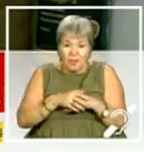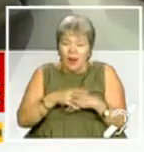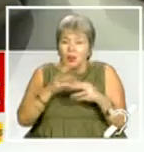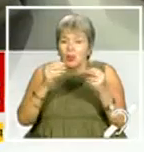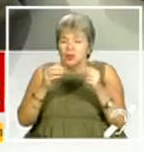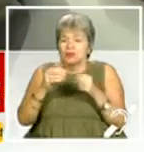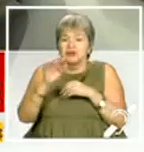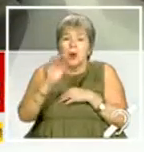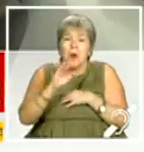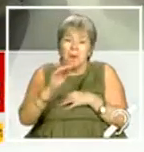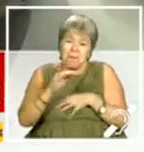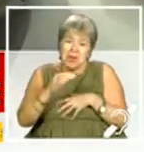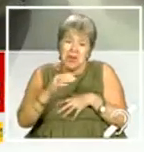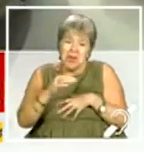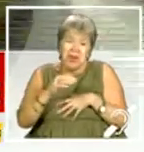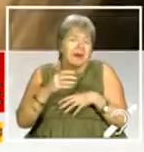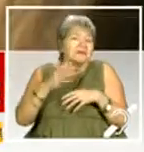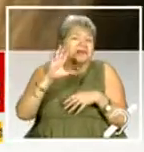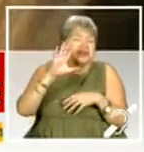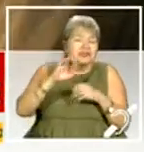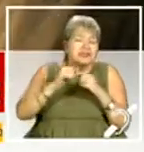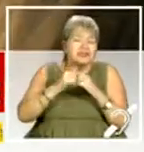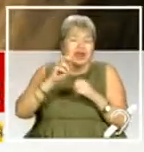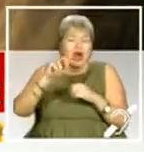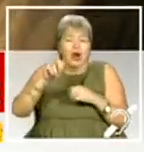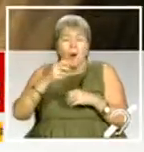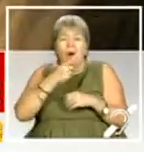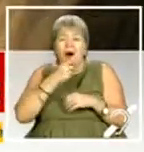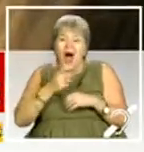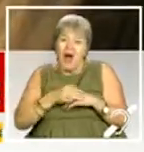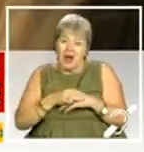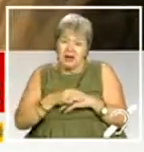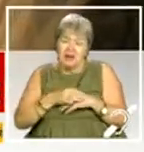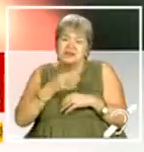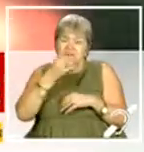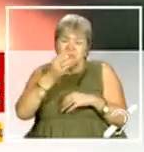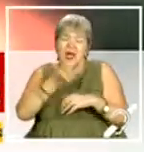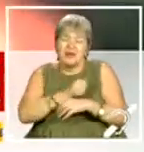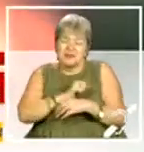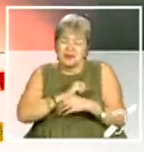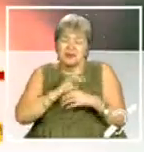înregistrate la copii între 5 și 9 ani, arată Institutul Național de Sănătate Publică.